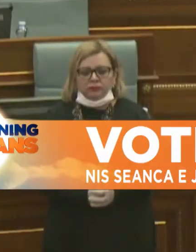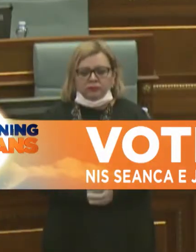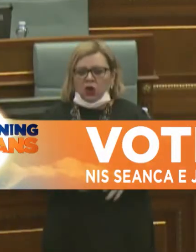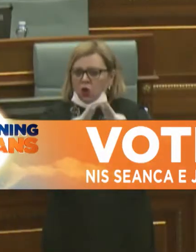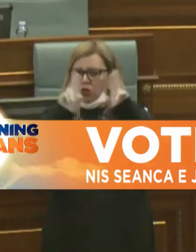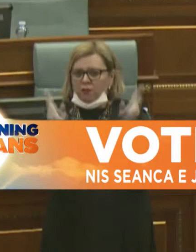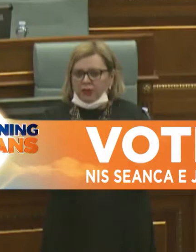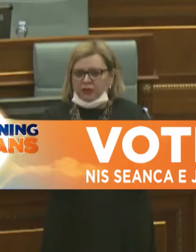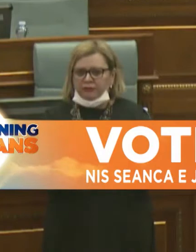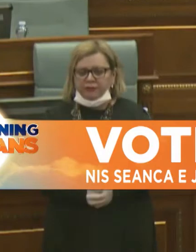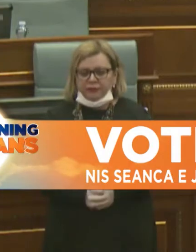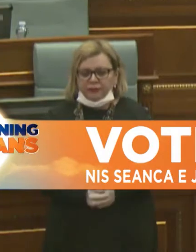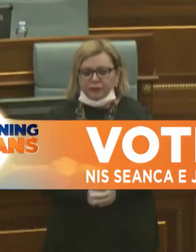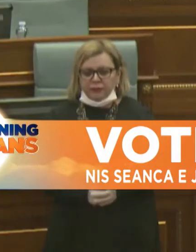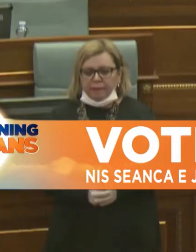Globale.